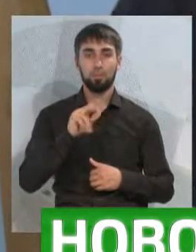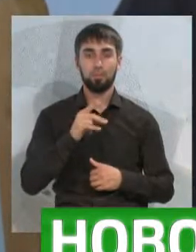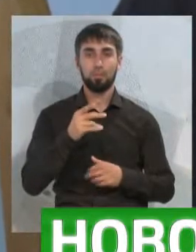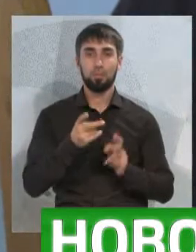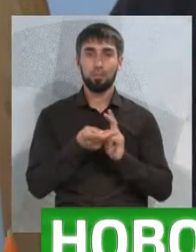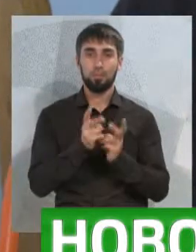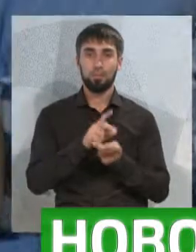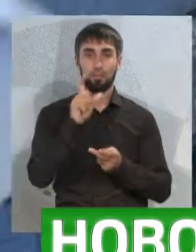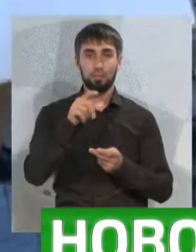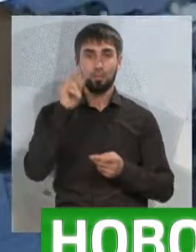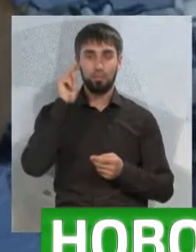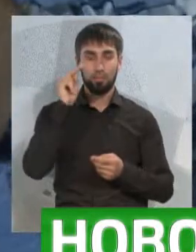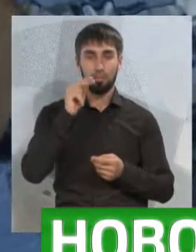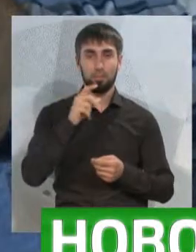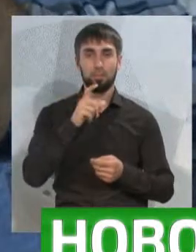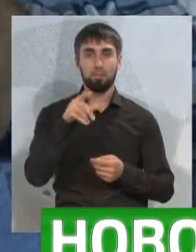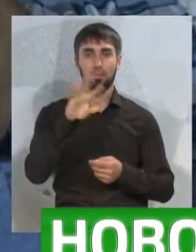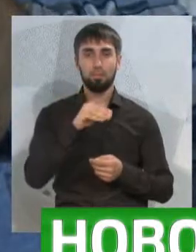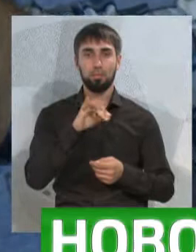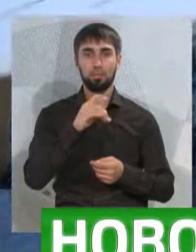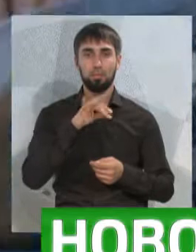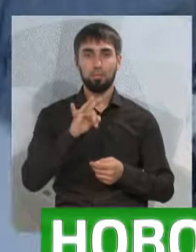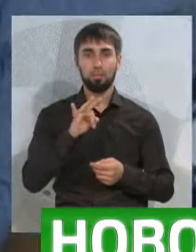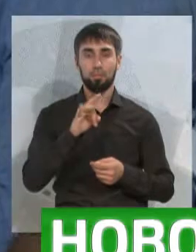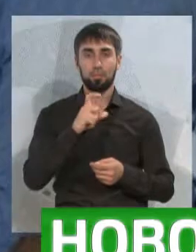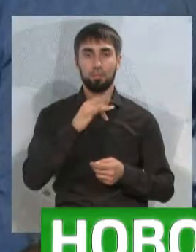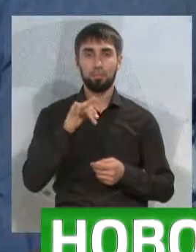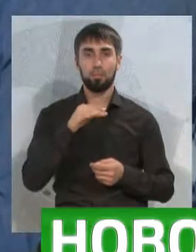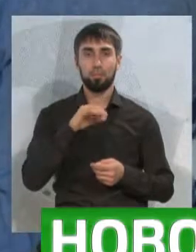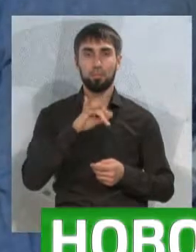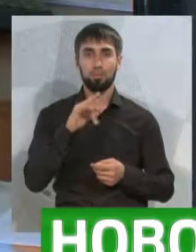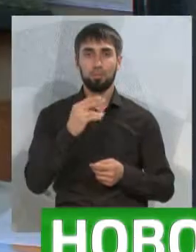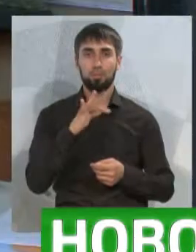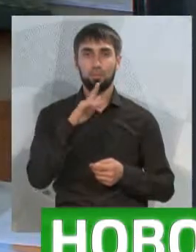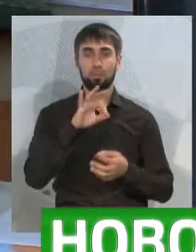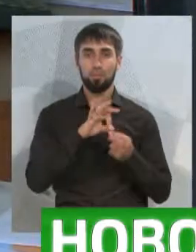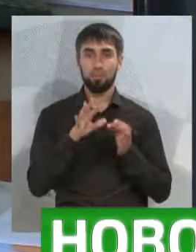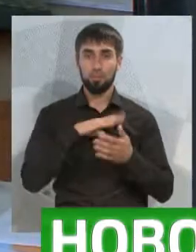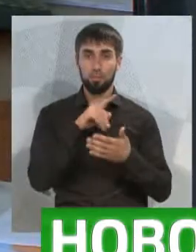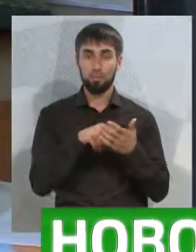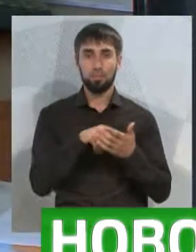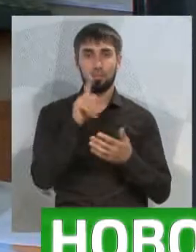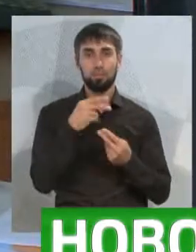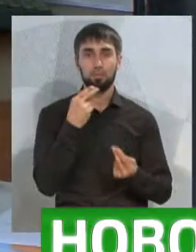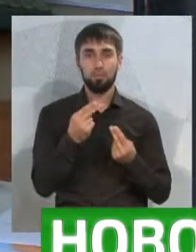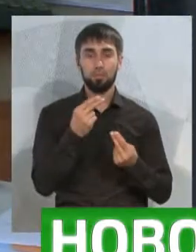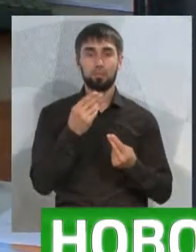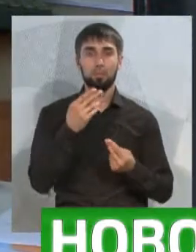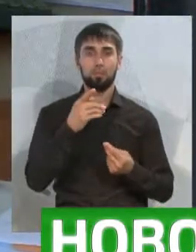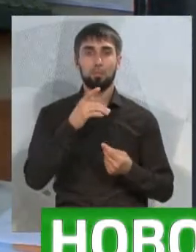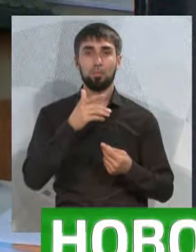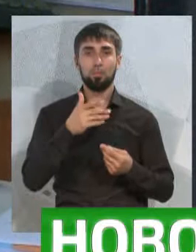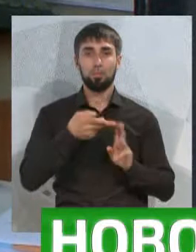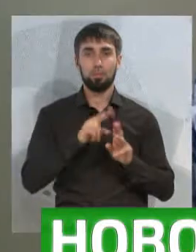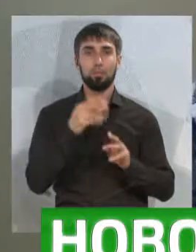сегодня инспекторы заповедника Эрзи. Один из них Тимур Цуров. На вопрос, сложные ли были вопросы, отшучивается, что гораздо легче, чем